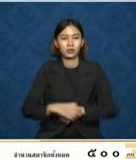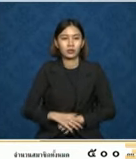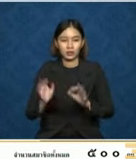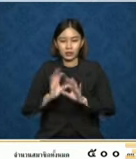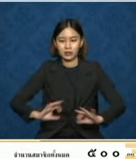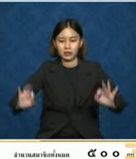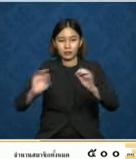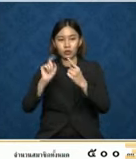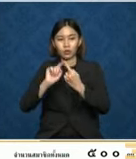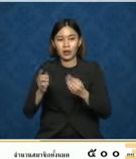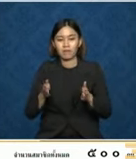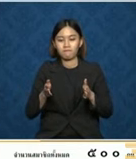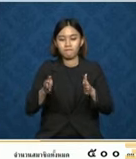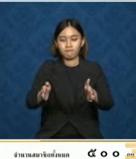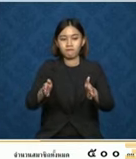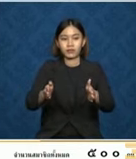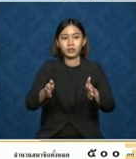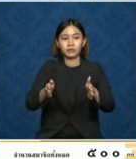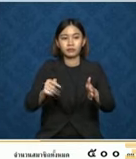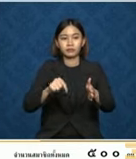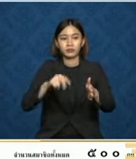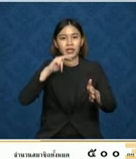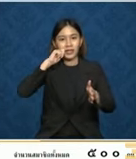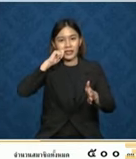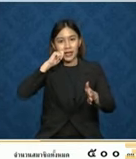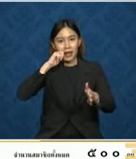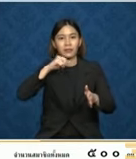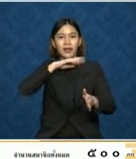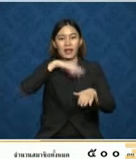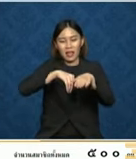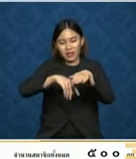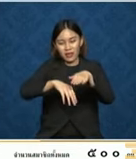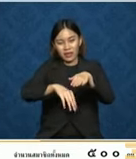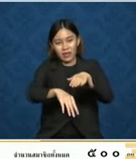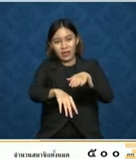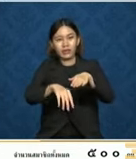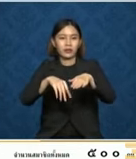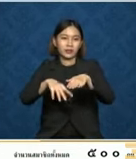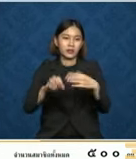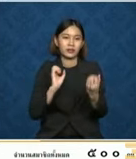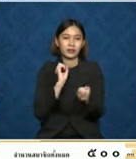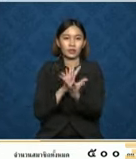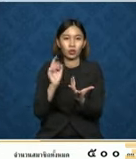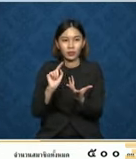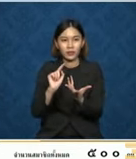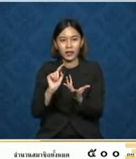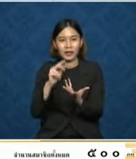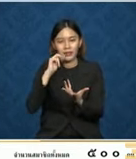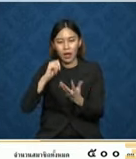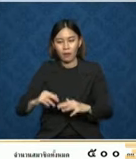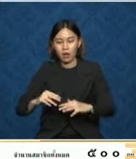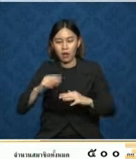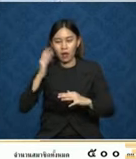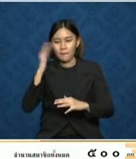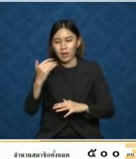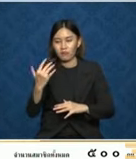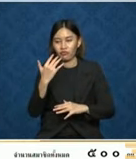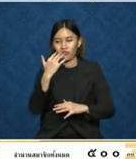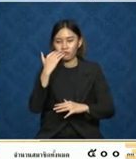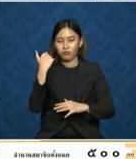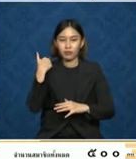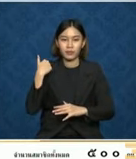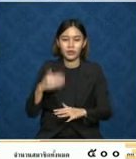ยเฉพาะพื้นถนนที่เป็นแอสฟัลต์ครับน้ำขยะจะเข้าไปในช่องอากาศของพื้นถนนทำให้เกิดการขังหมักหมมส่งกลิ่นเหม็นและที่สำ